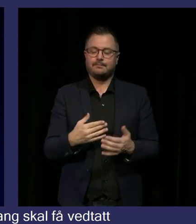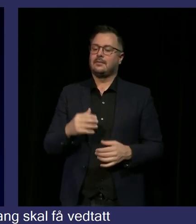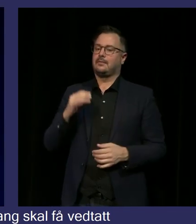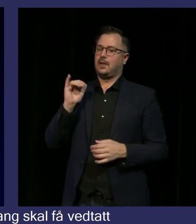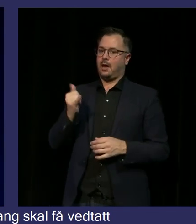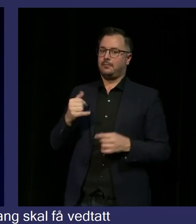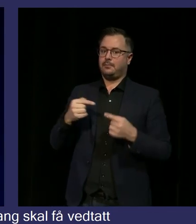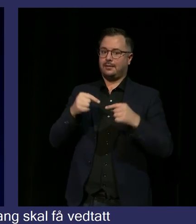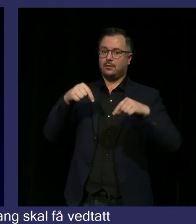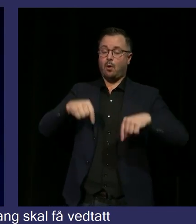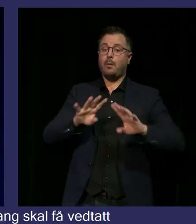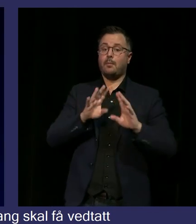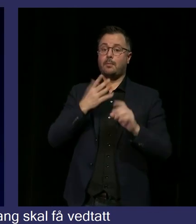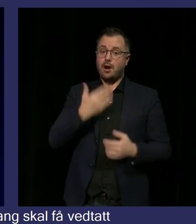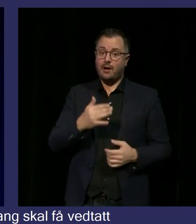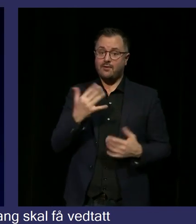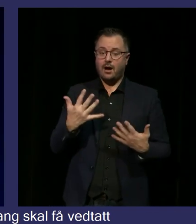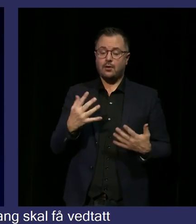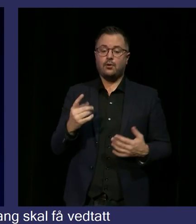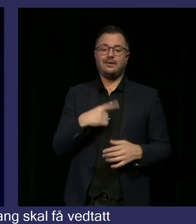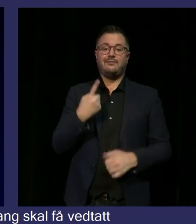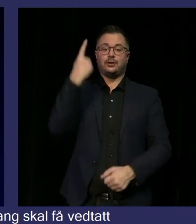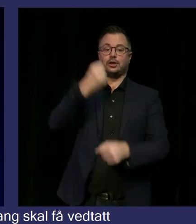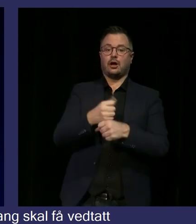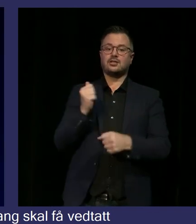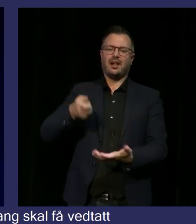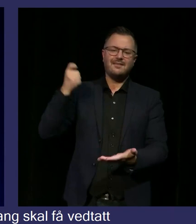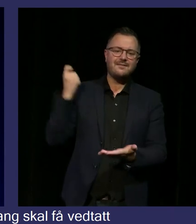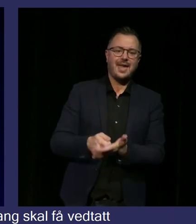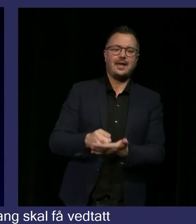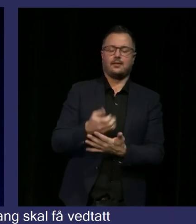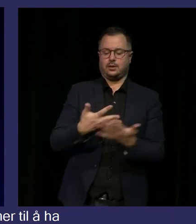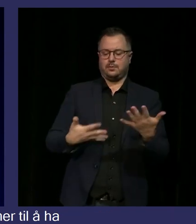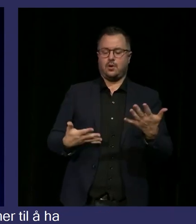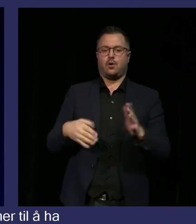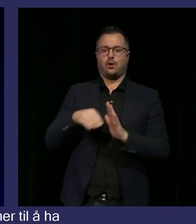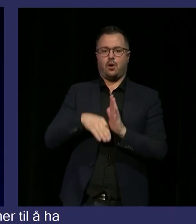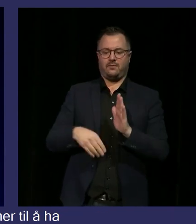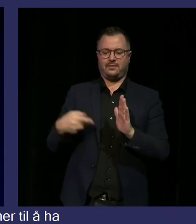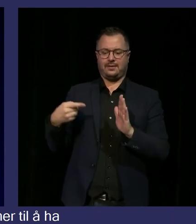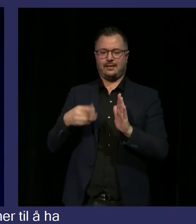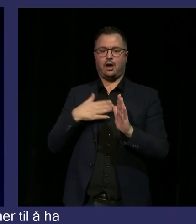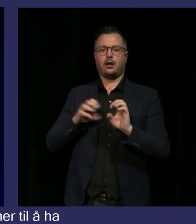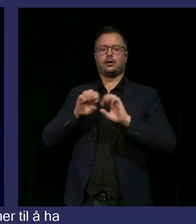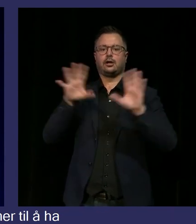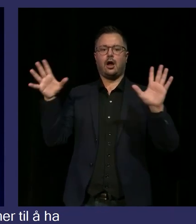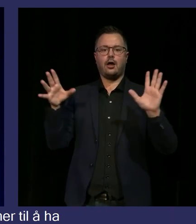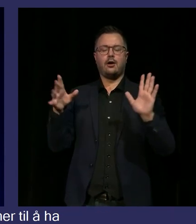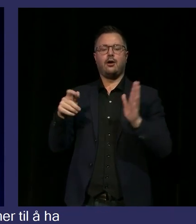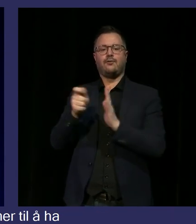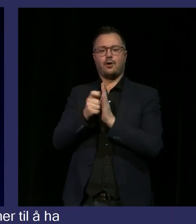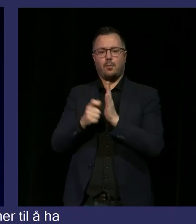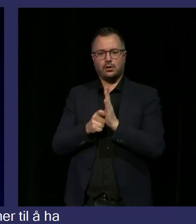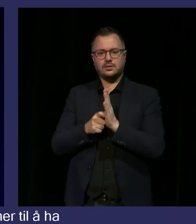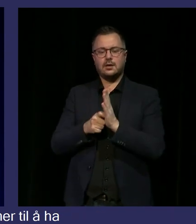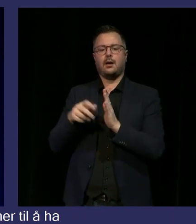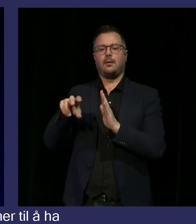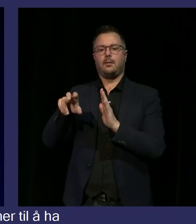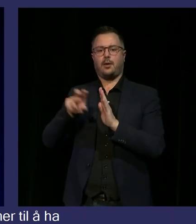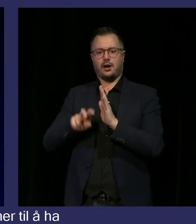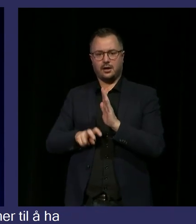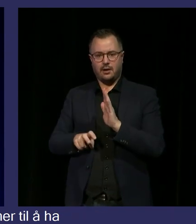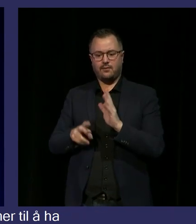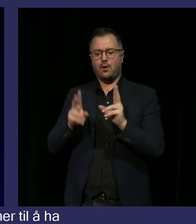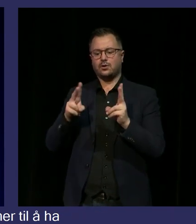vi for første gang skal få vedtatt en språklov som kommer til å både ha en klar formålsparagraf, som kommer til å også ha underliggende